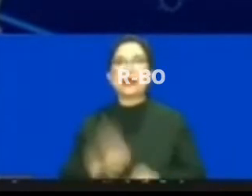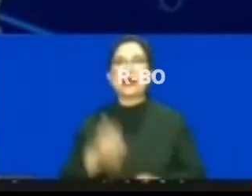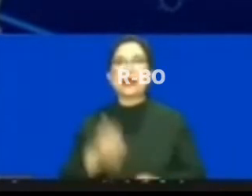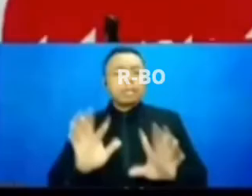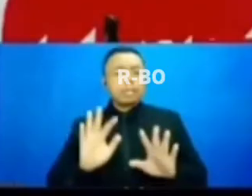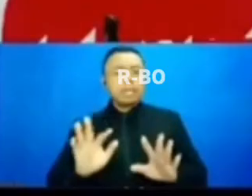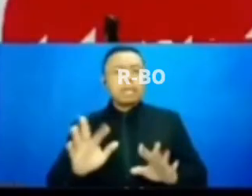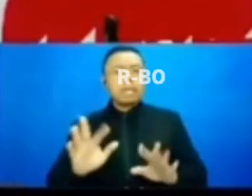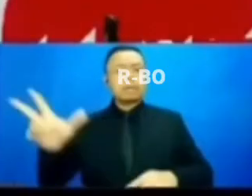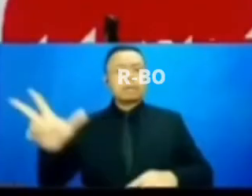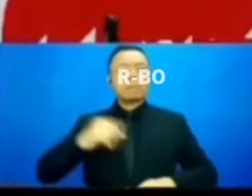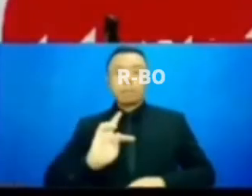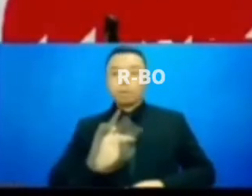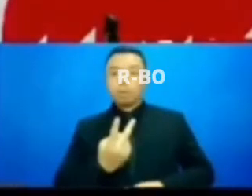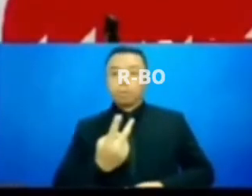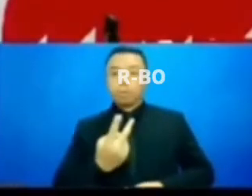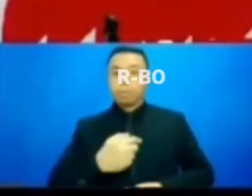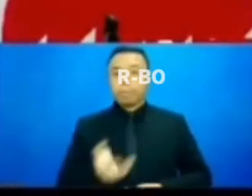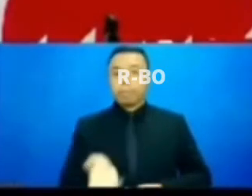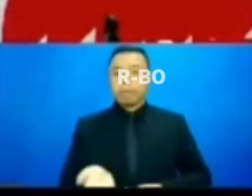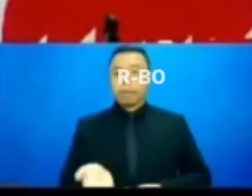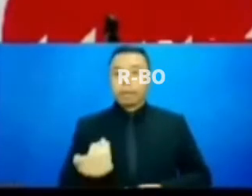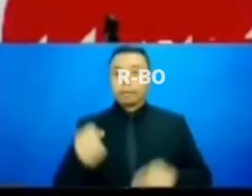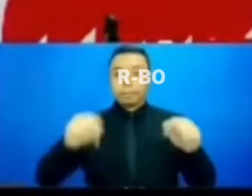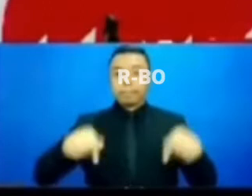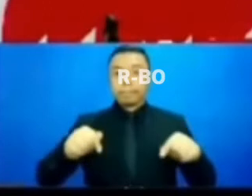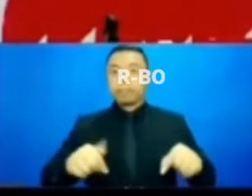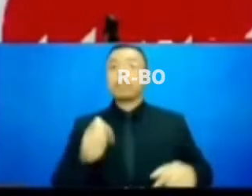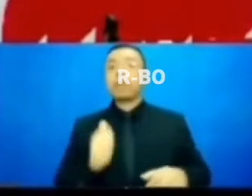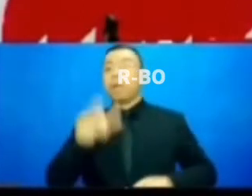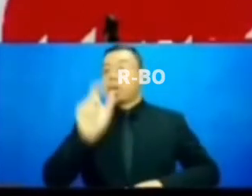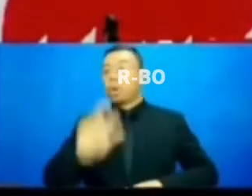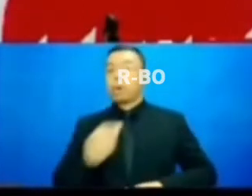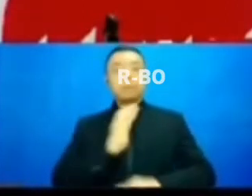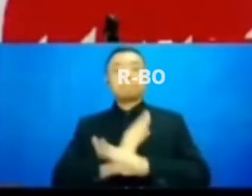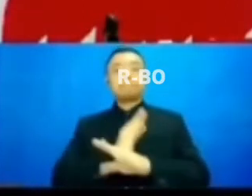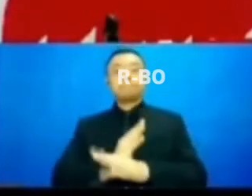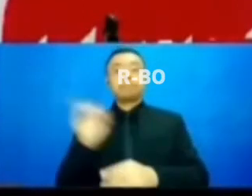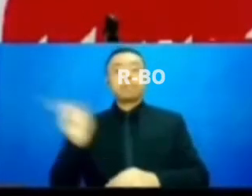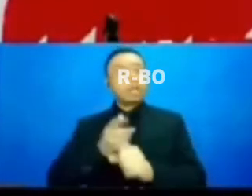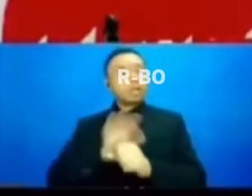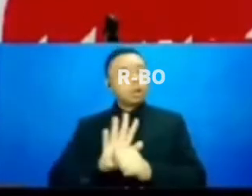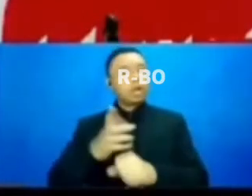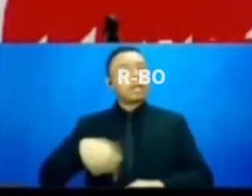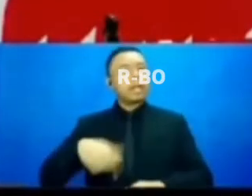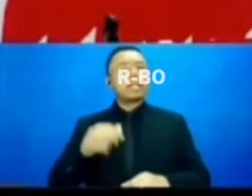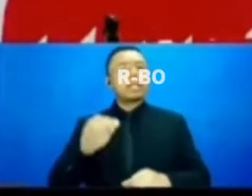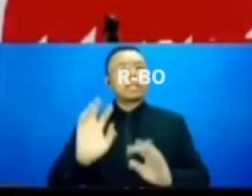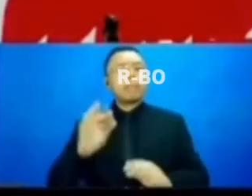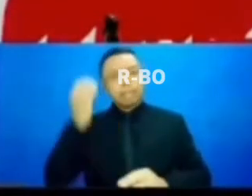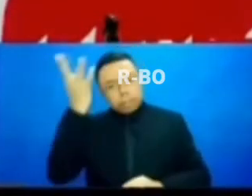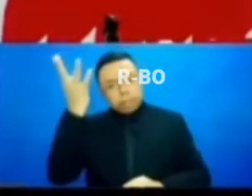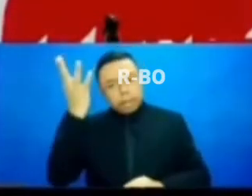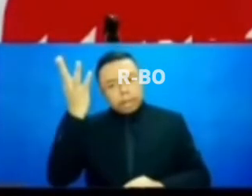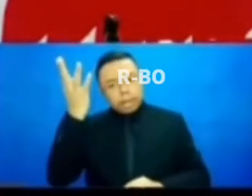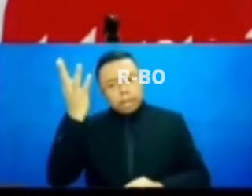gejala COVID-19, dan mengakses fasilitas pelayanan kesehatan terdekat. Hal ini dilakukan untuk meminimalisasi